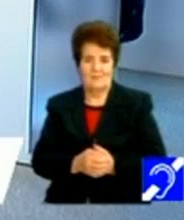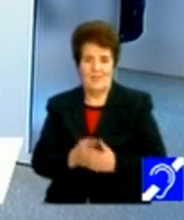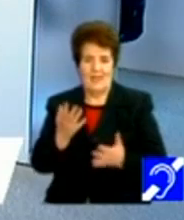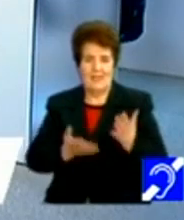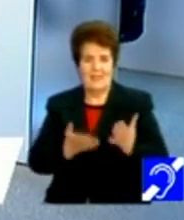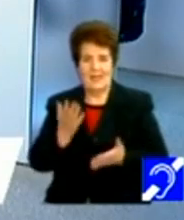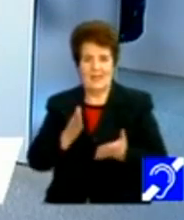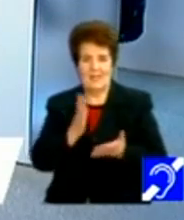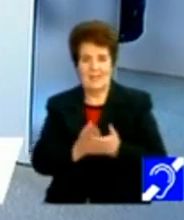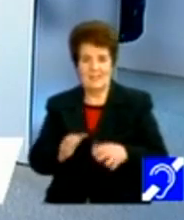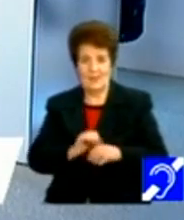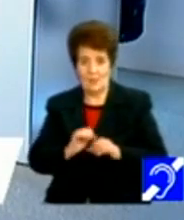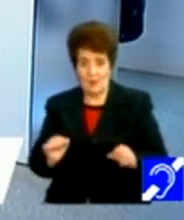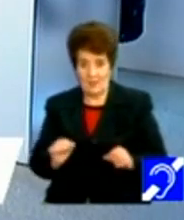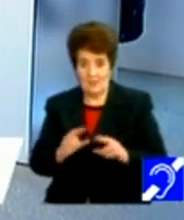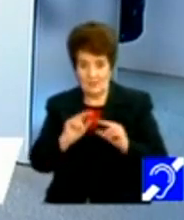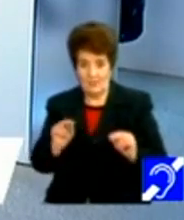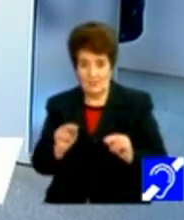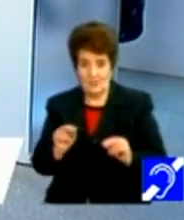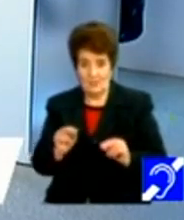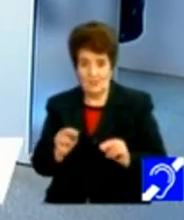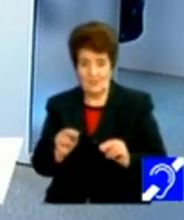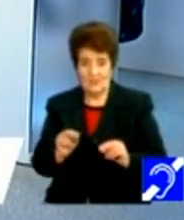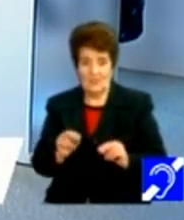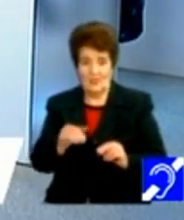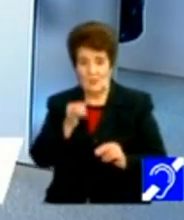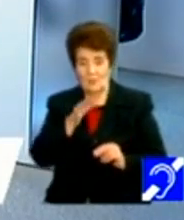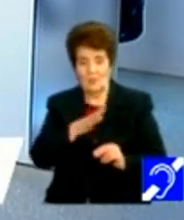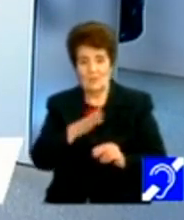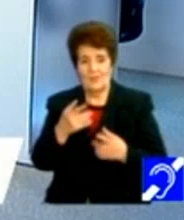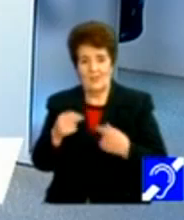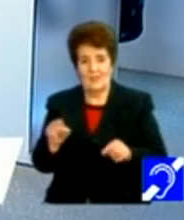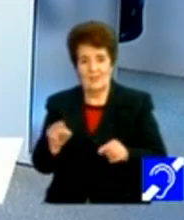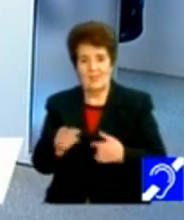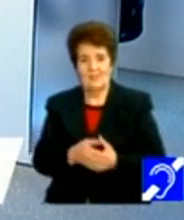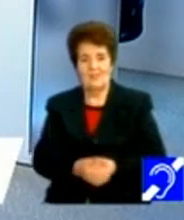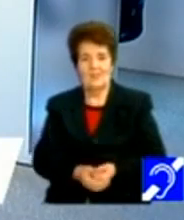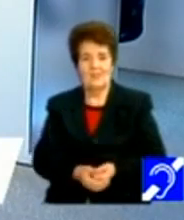Dacă este curajos, sincer și integru, nu are cum să fie laș.